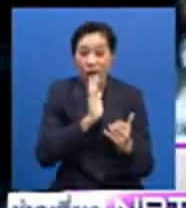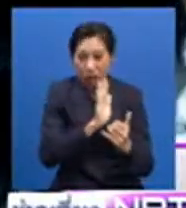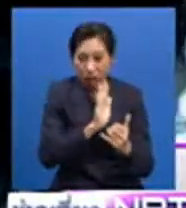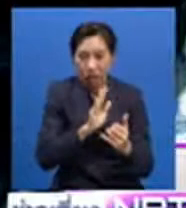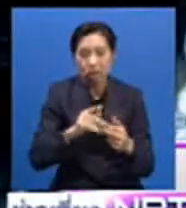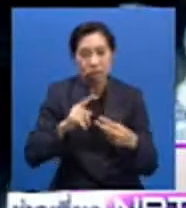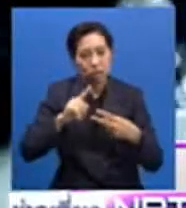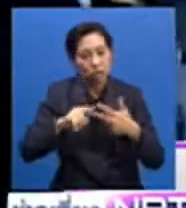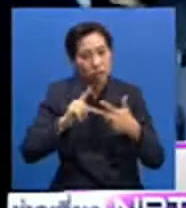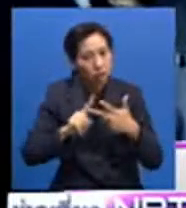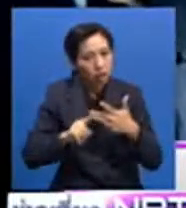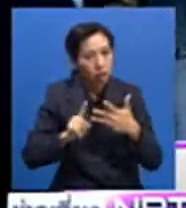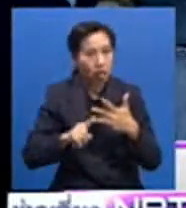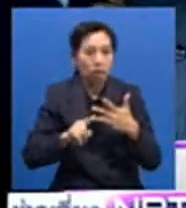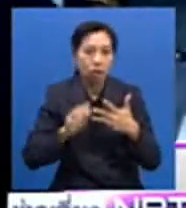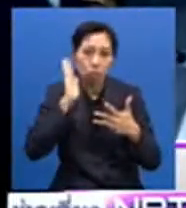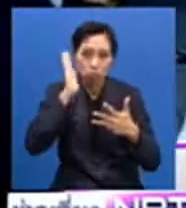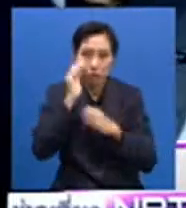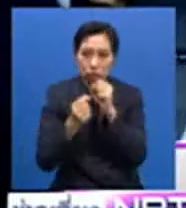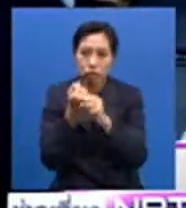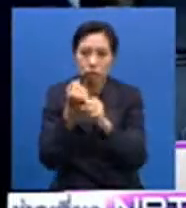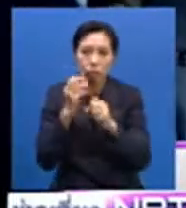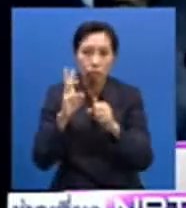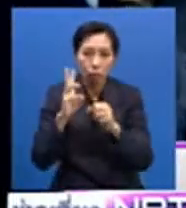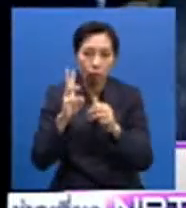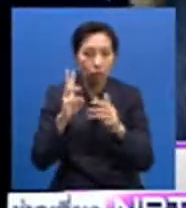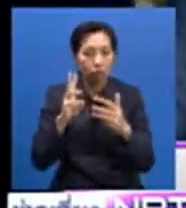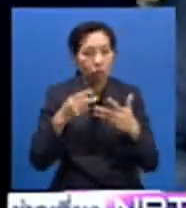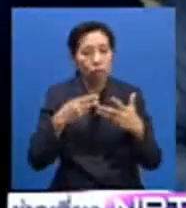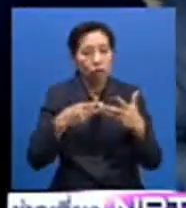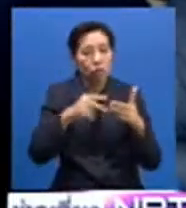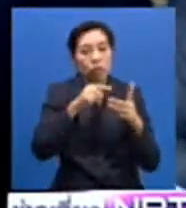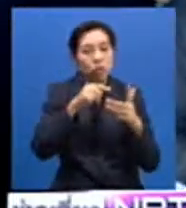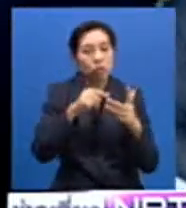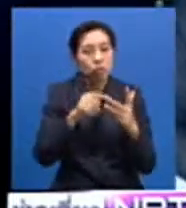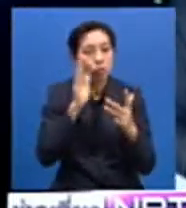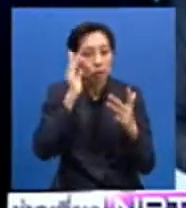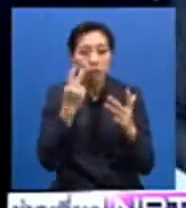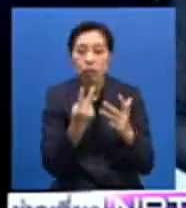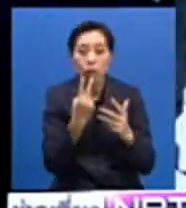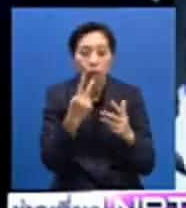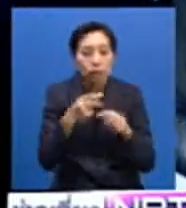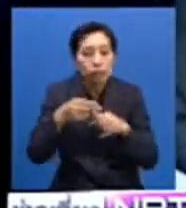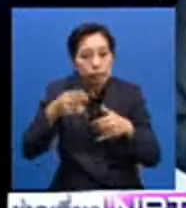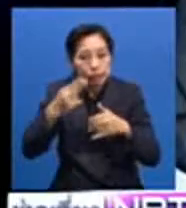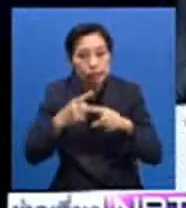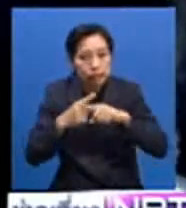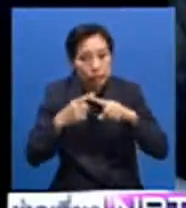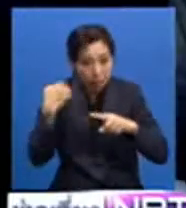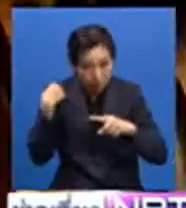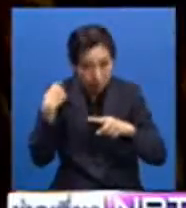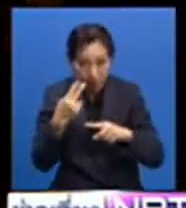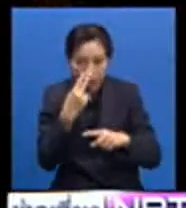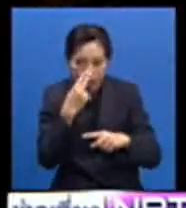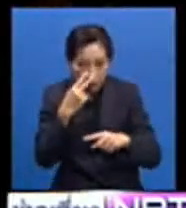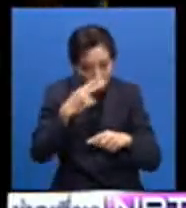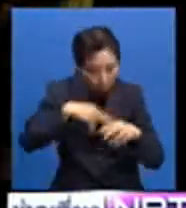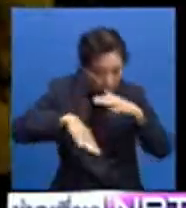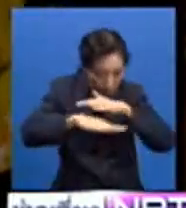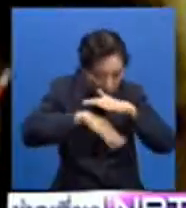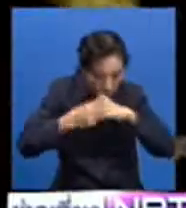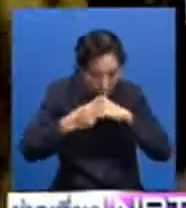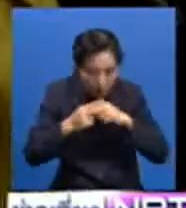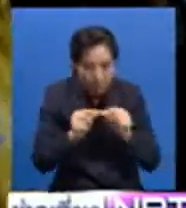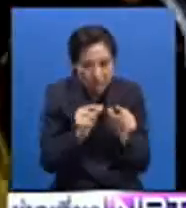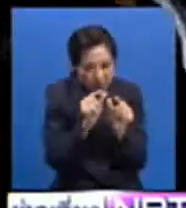นายอนุชาแก้วปราณีอายุ 16ปีถูกยิงได้รับบาดเจ็บในที่เกิดเหตุพบปลอกกระสุนปืนขนาด9มม